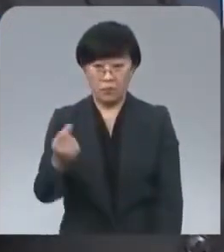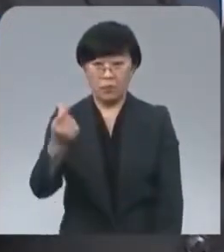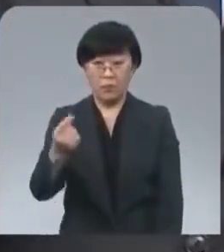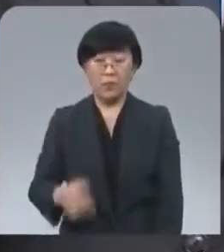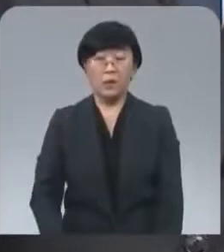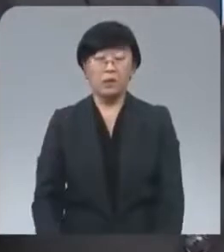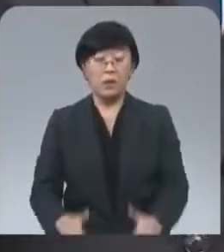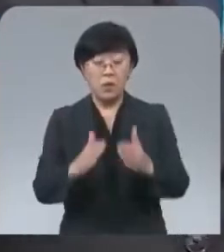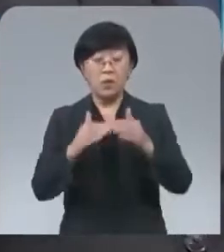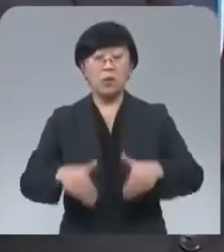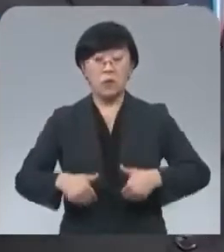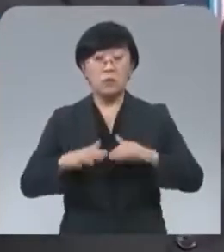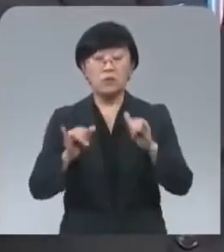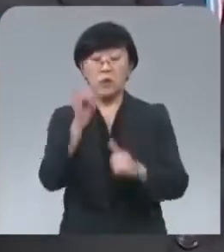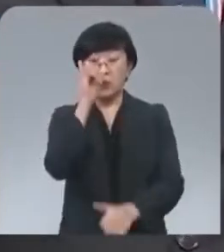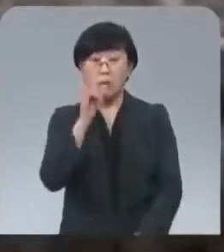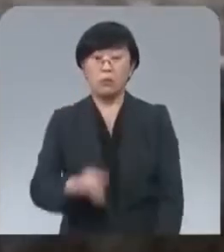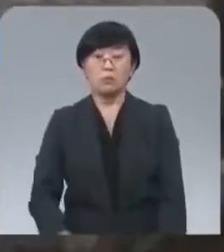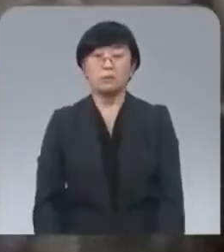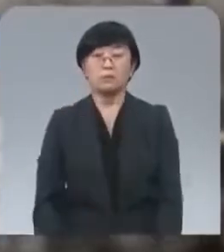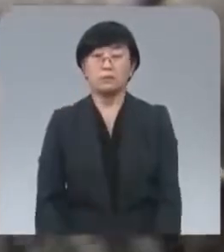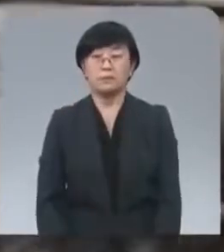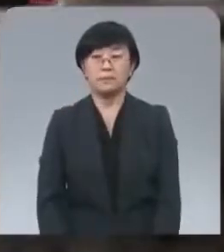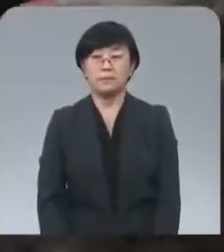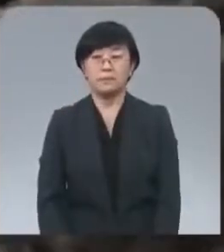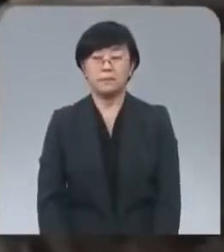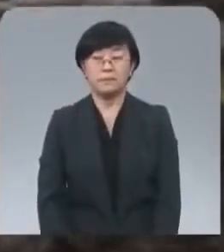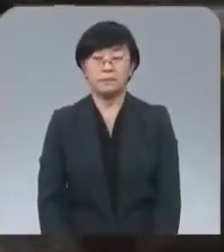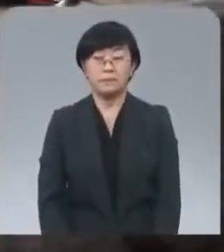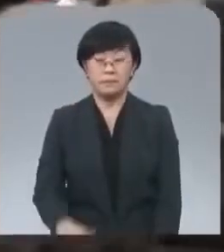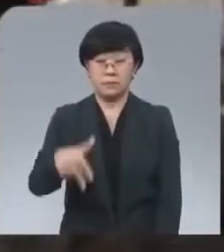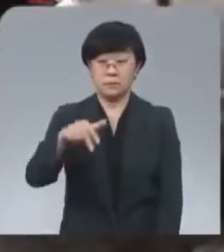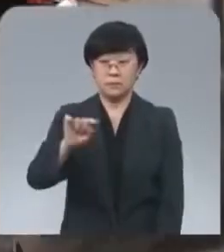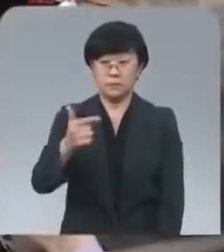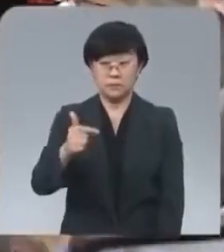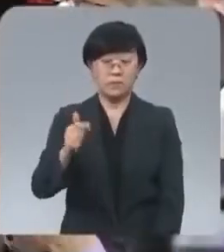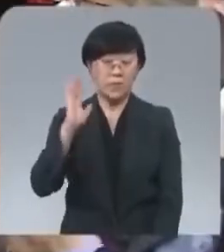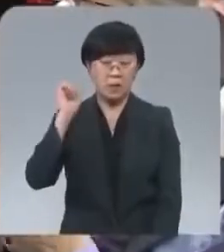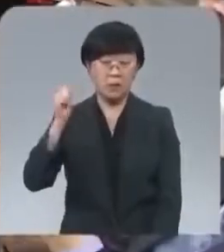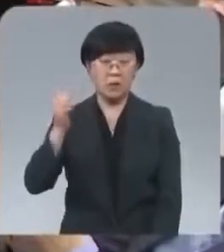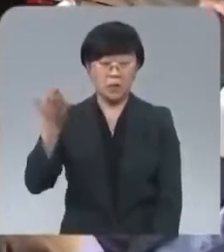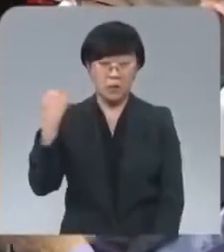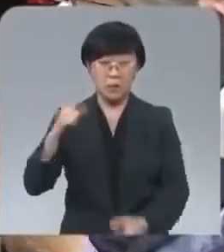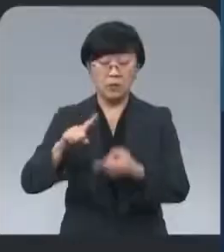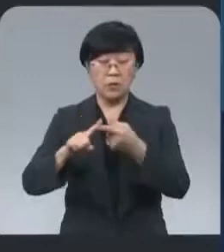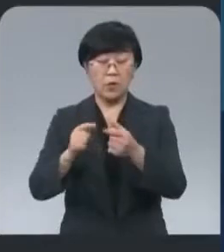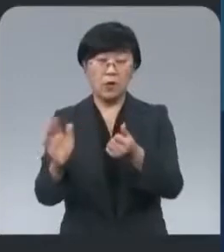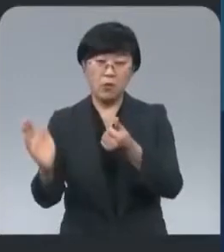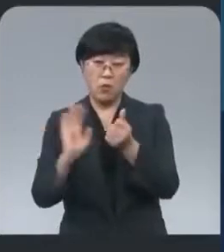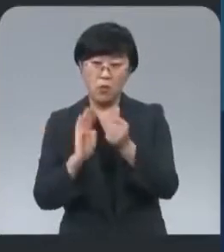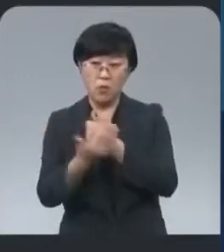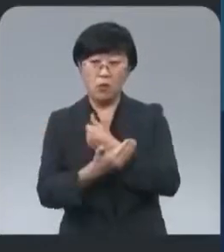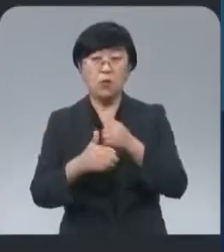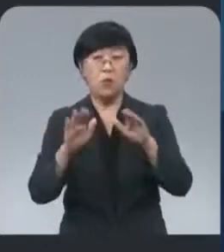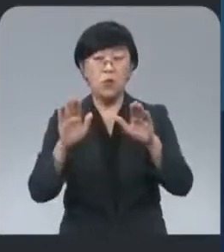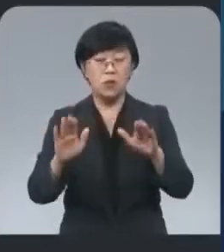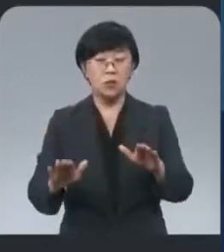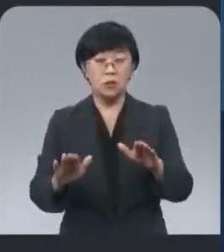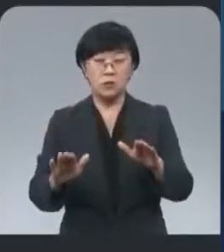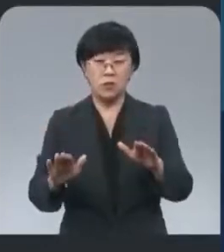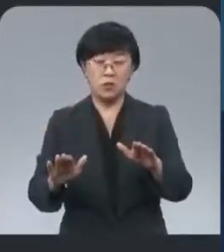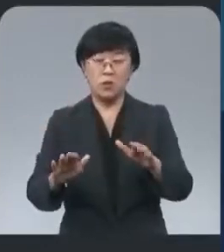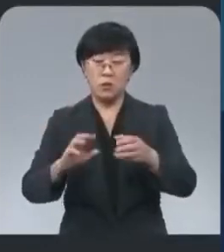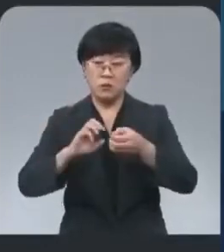그거는 호남 분들도 그런 얘기 하시는 분들이 꽤 있어요. 전두환 씨의 정치를 옹호하는 듯한 발언에 오늘도 아무 말